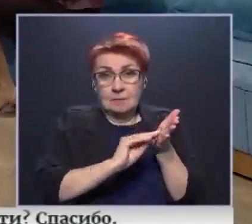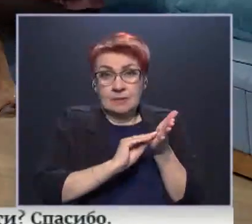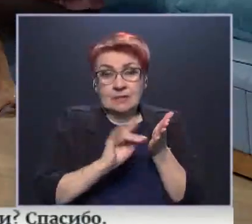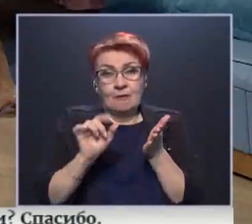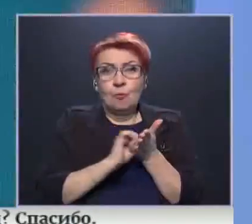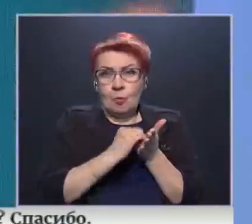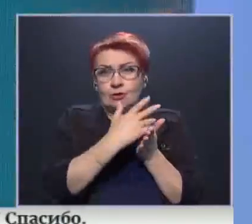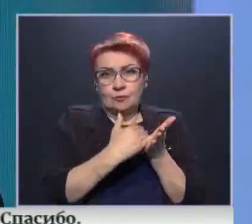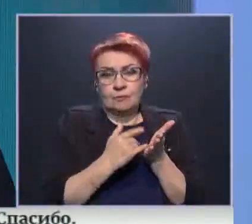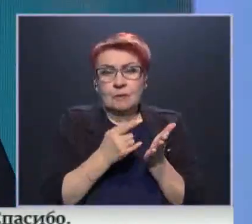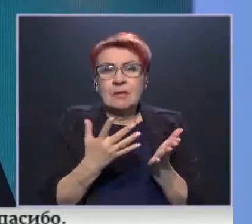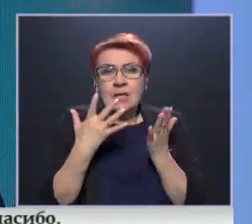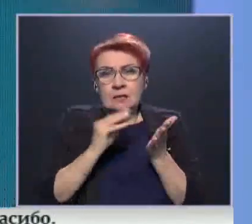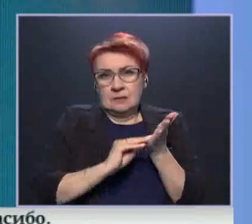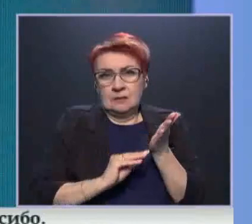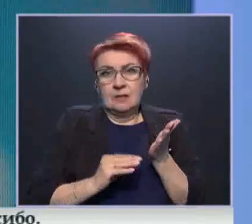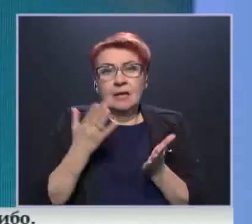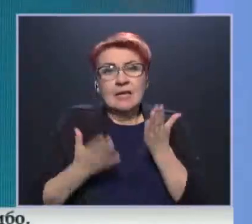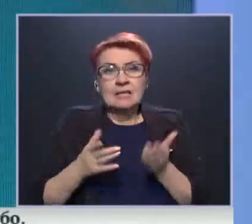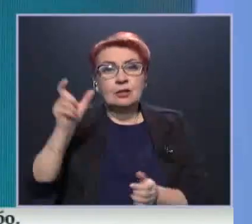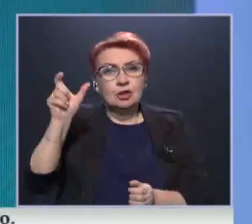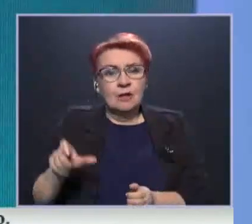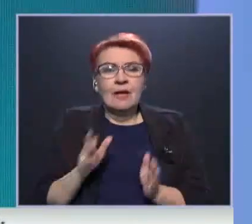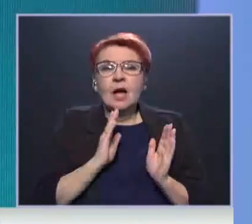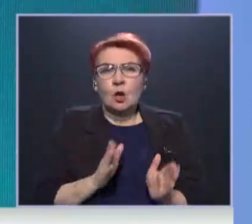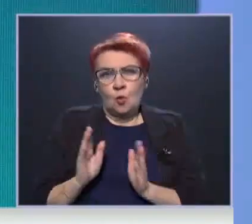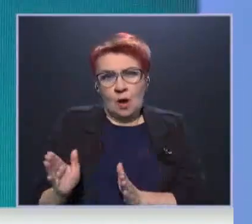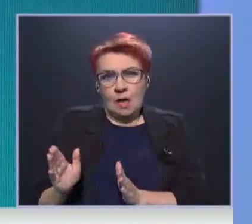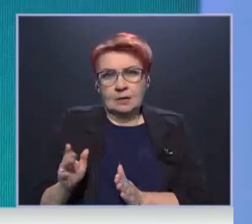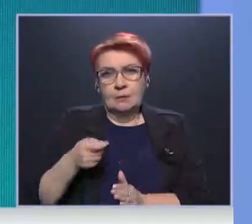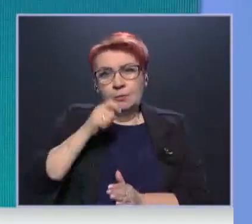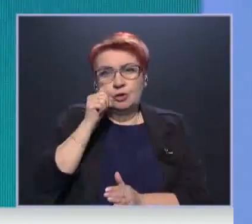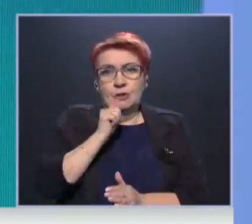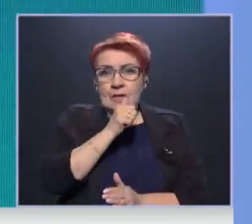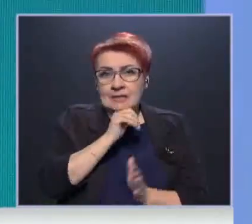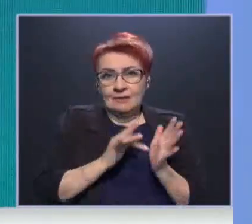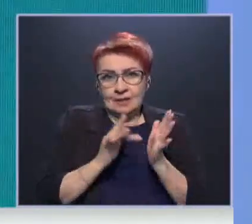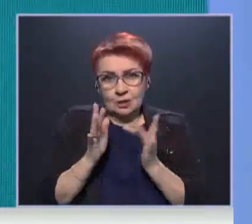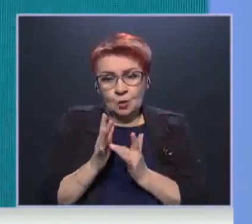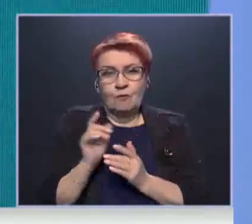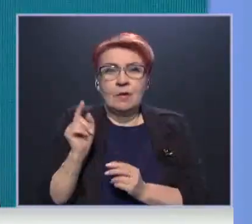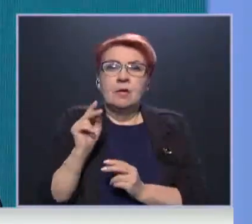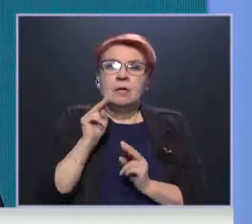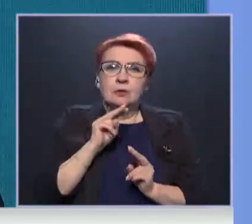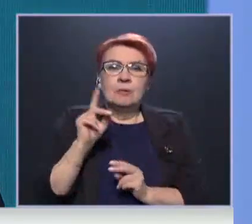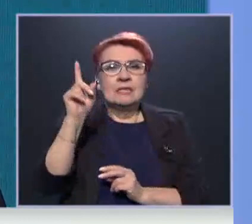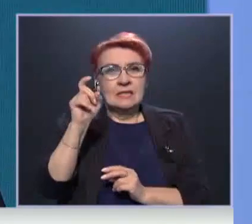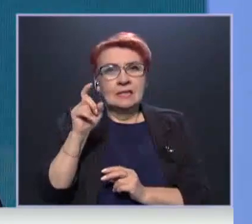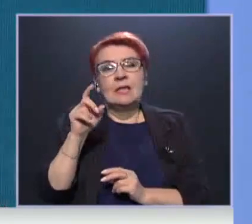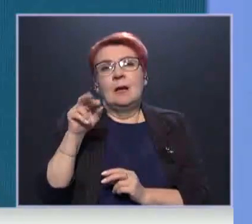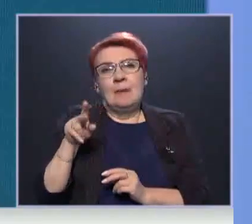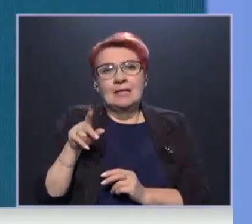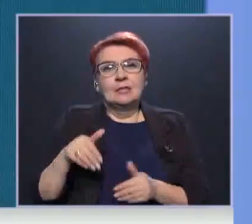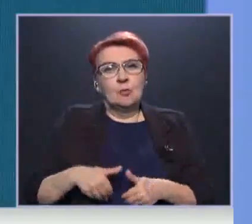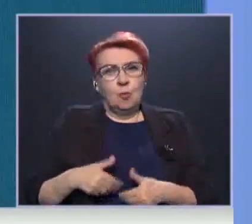там сказано ясно, что если человек регулярно причащается, если он соблюдает среды и пятницы, постные